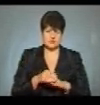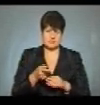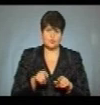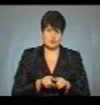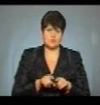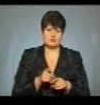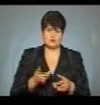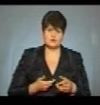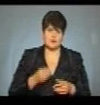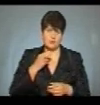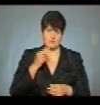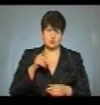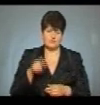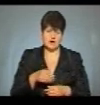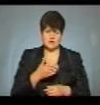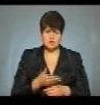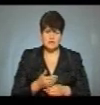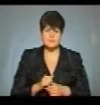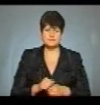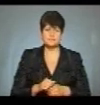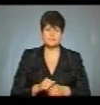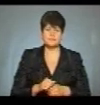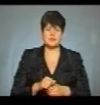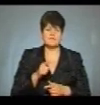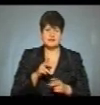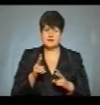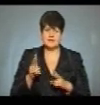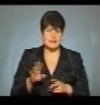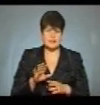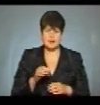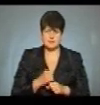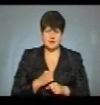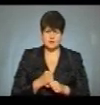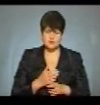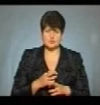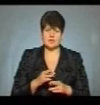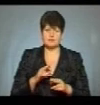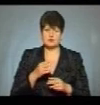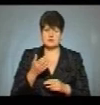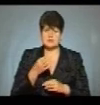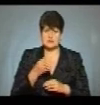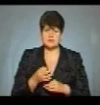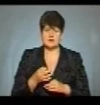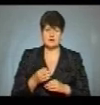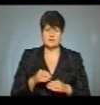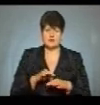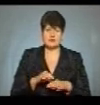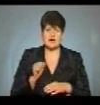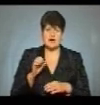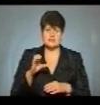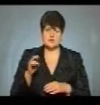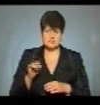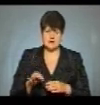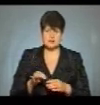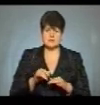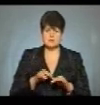також проживає обвинувачений. Обвинувачений ніде не працює, як було зазначено, веде антисоціальний спосіб життя,